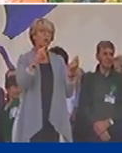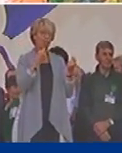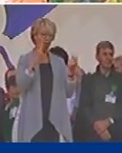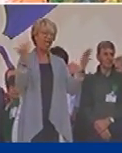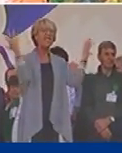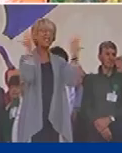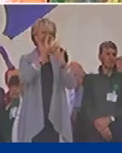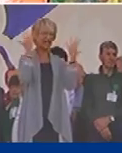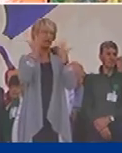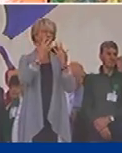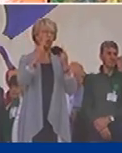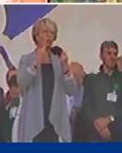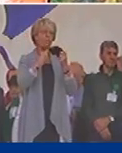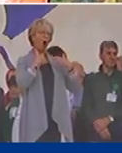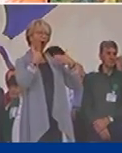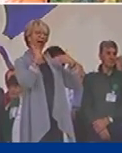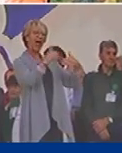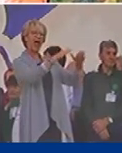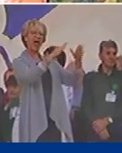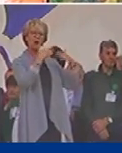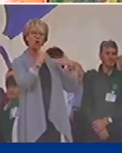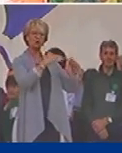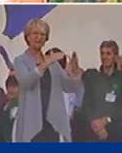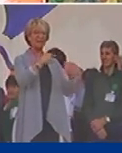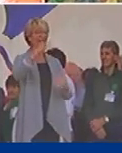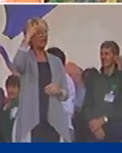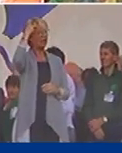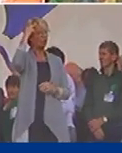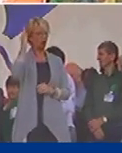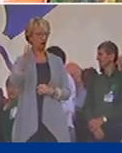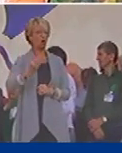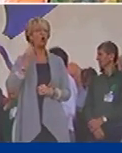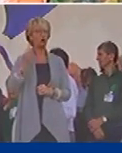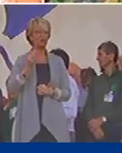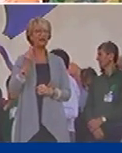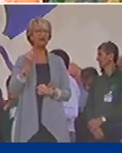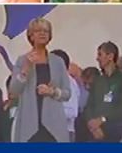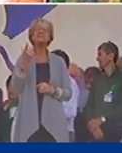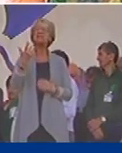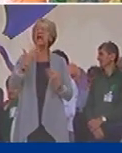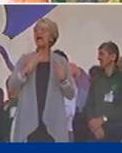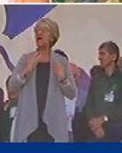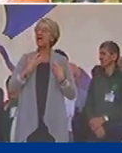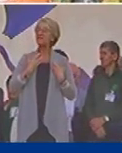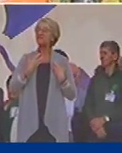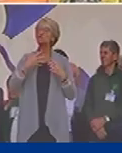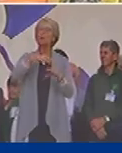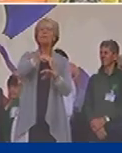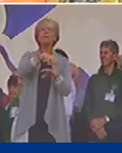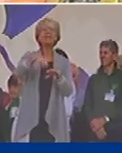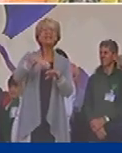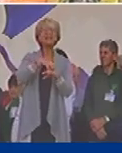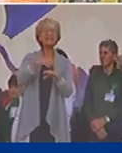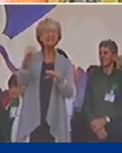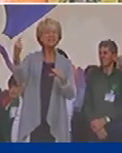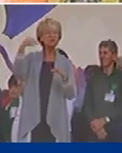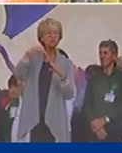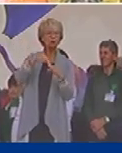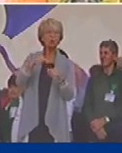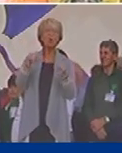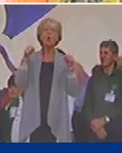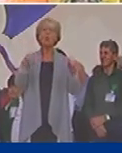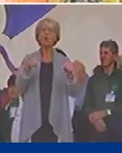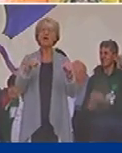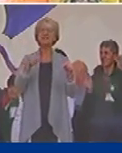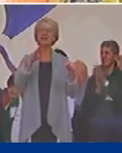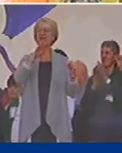l'errore di allontanare, ricordiamocelo bene perché se l'avessimo avuto ministro probabilmente questa